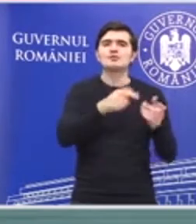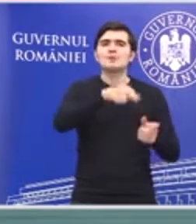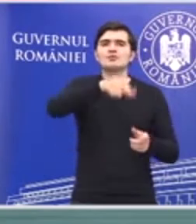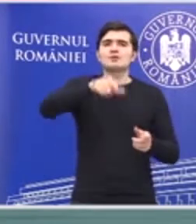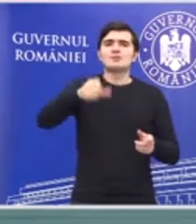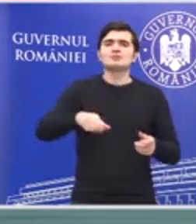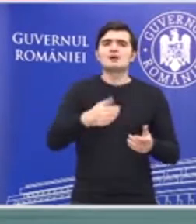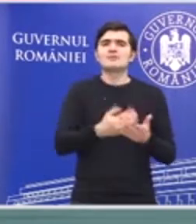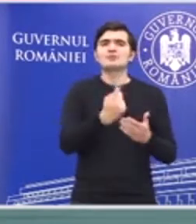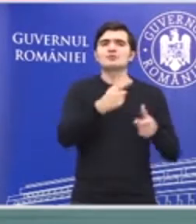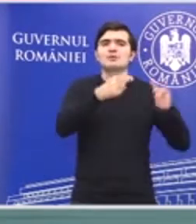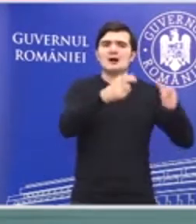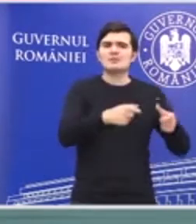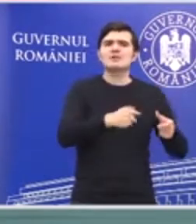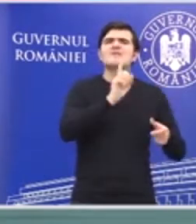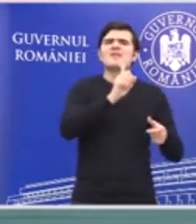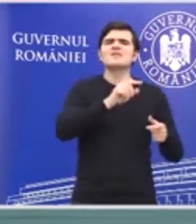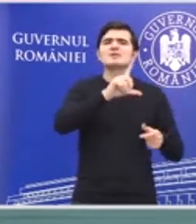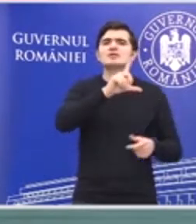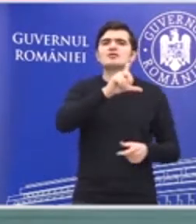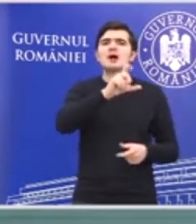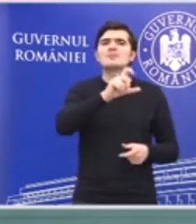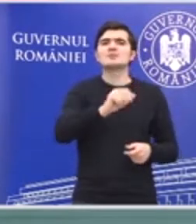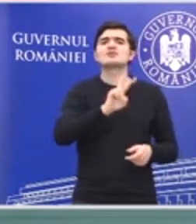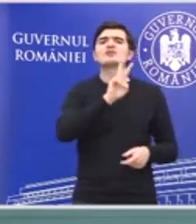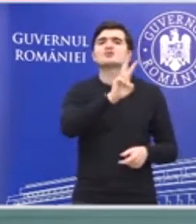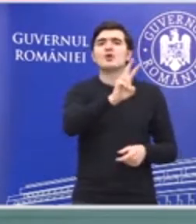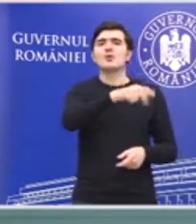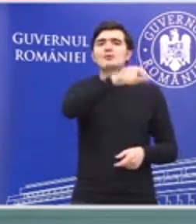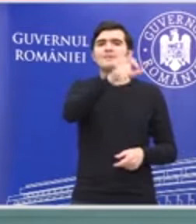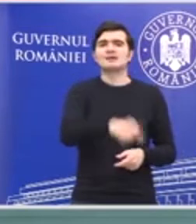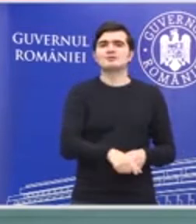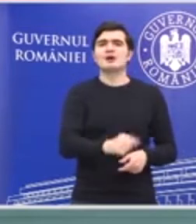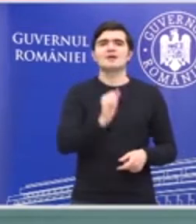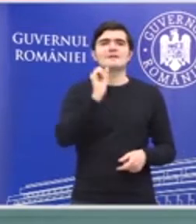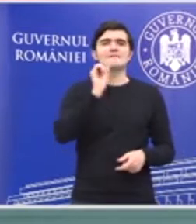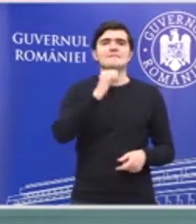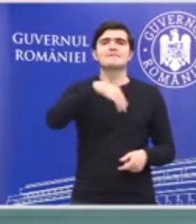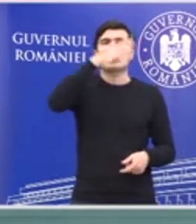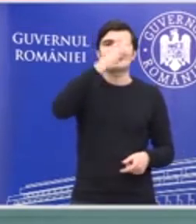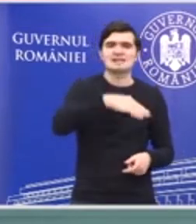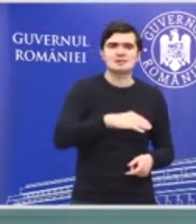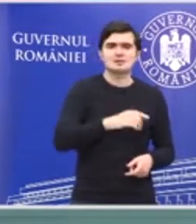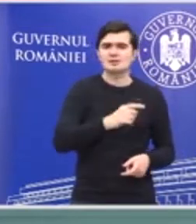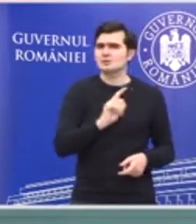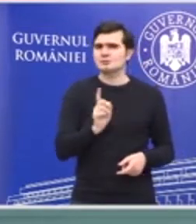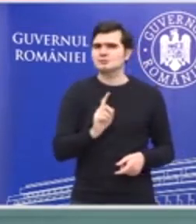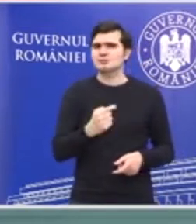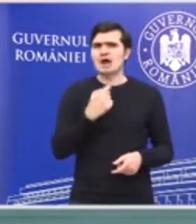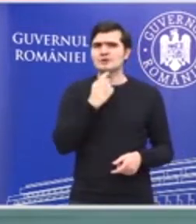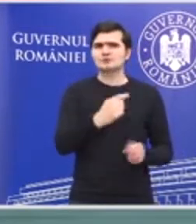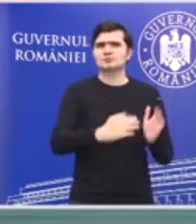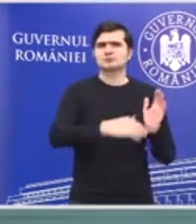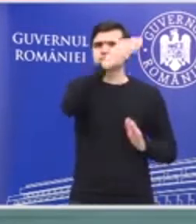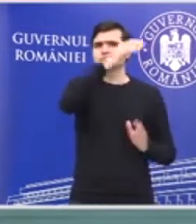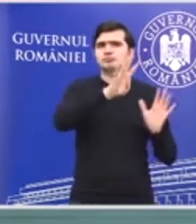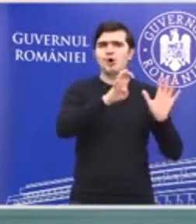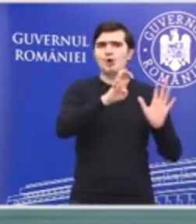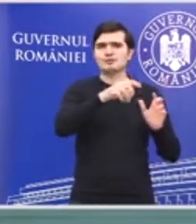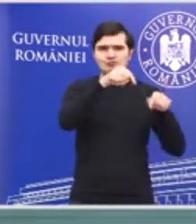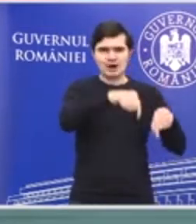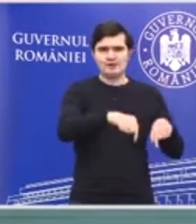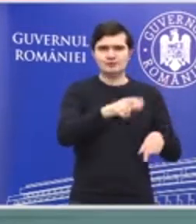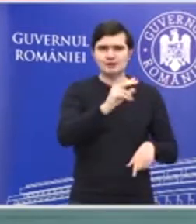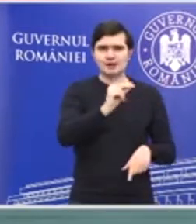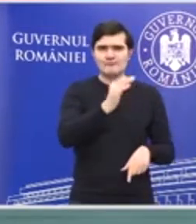alocate pe flux crește la 72 de persoane. Nu am optat pentru creșterea la 90 de persoane, deoarece ne-am